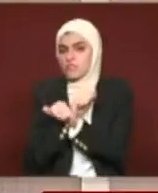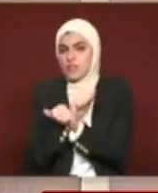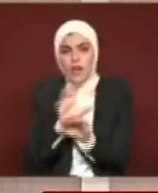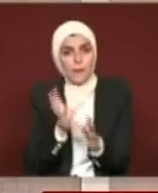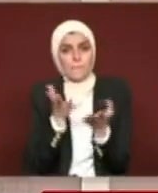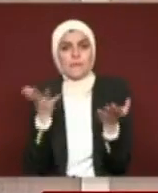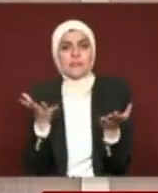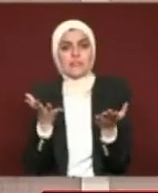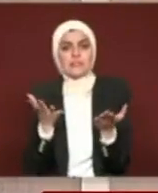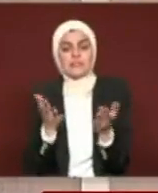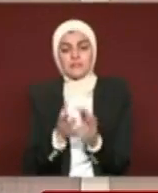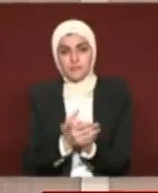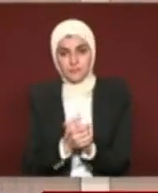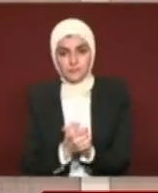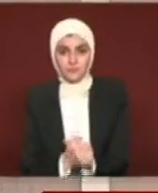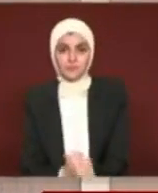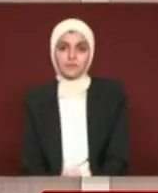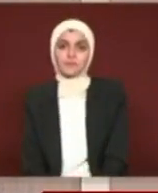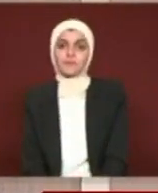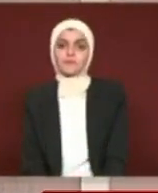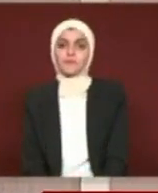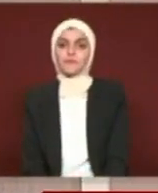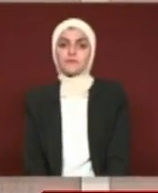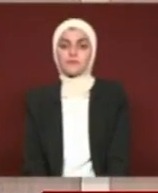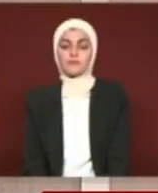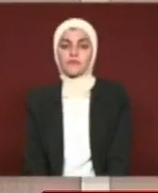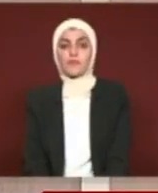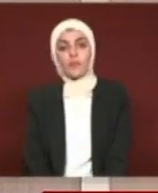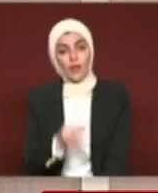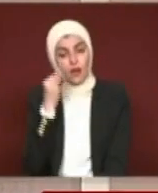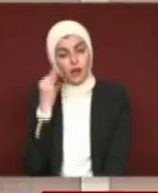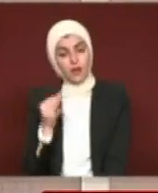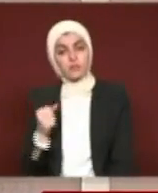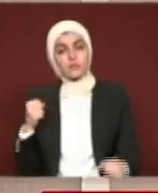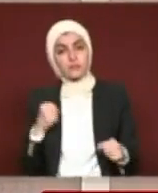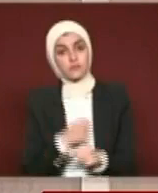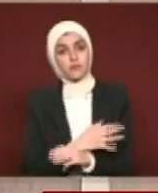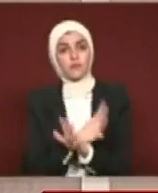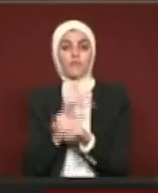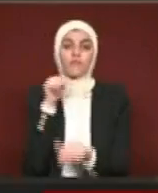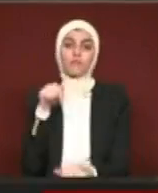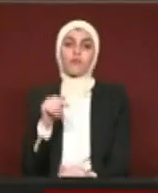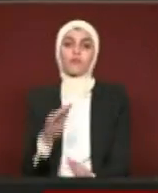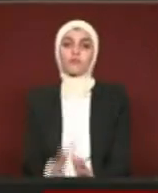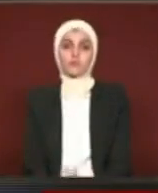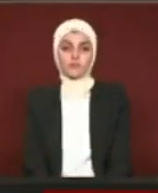سياسي وعلى ذمة قضايا الرأي لابد من الإفراج عنه فورا.